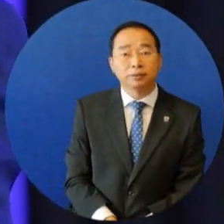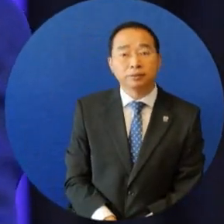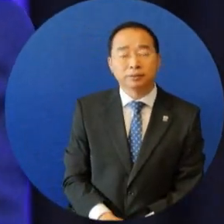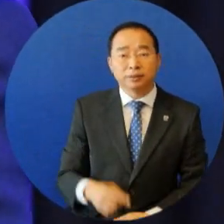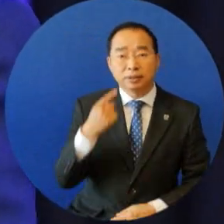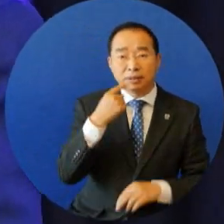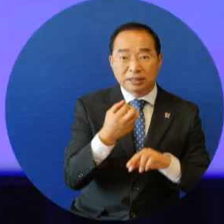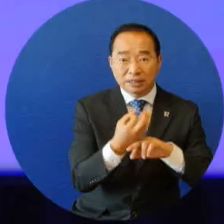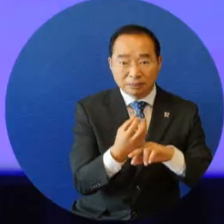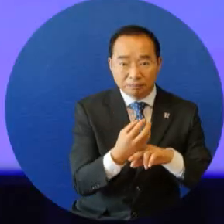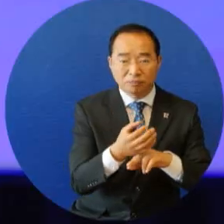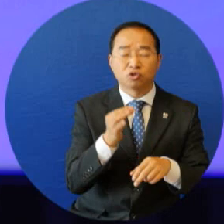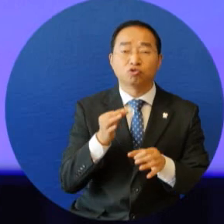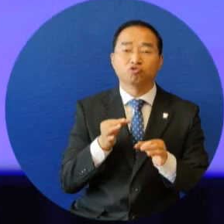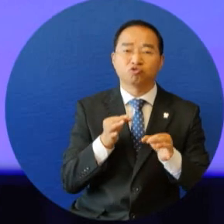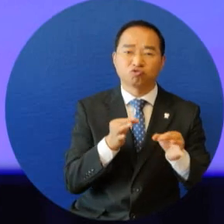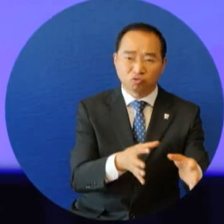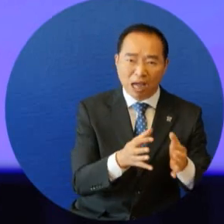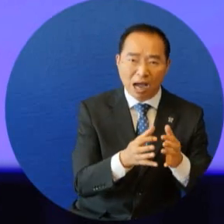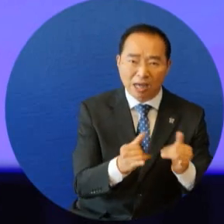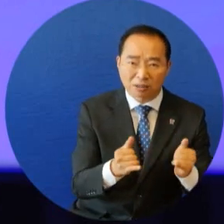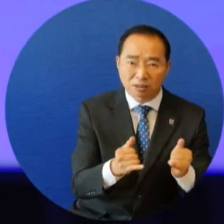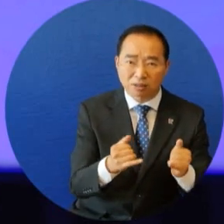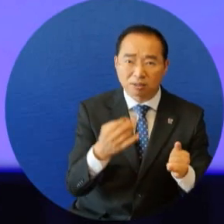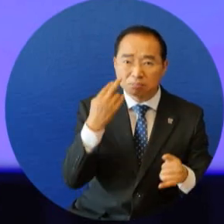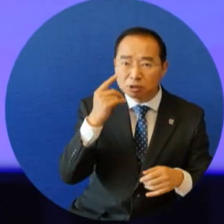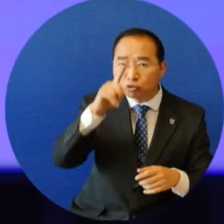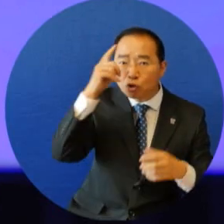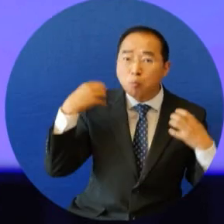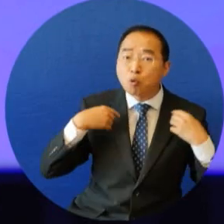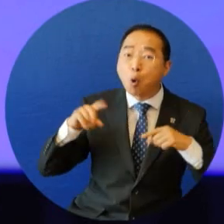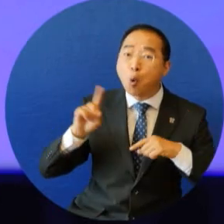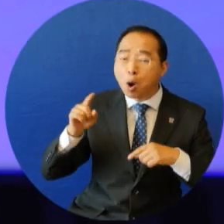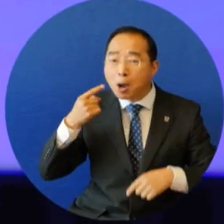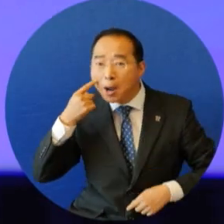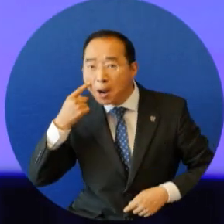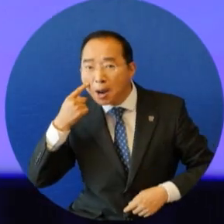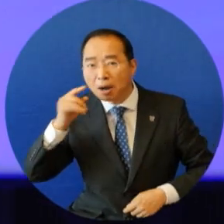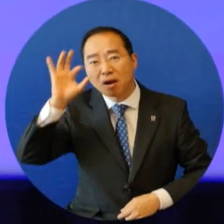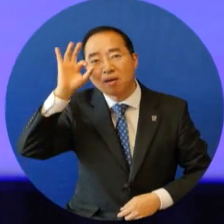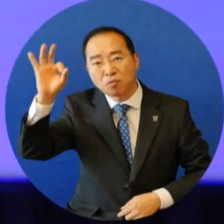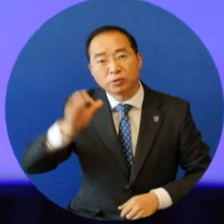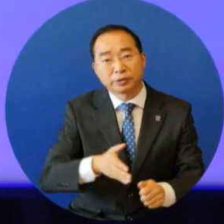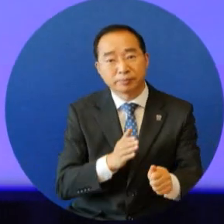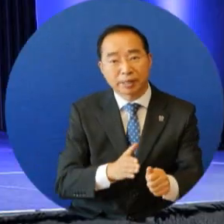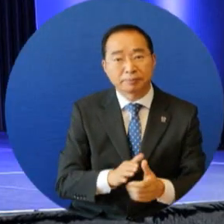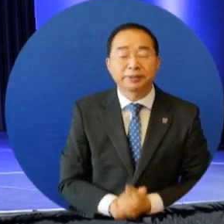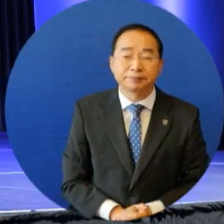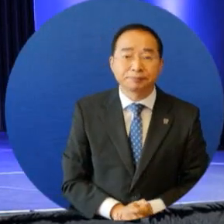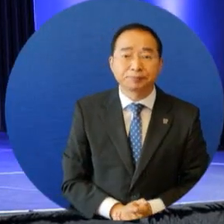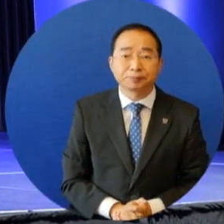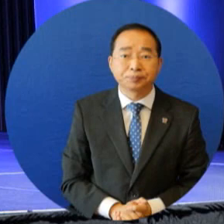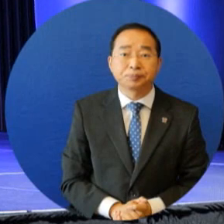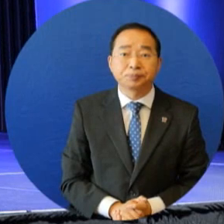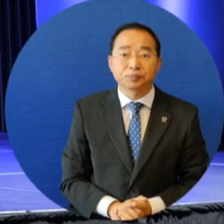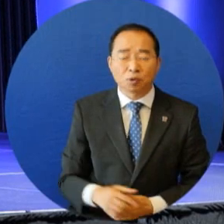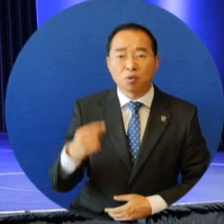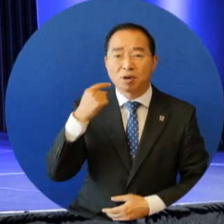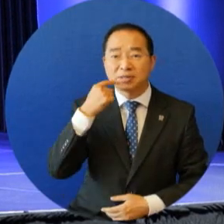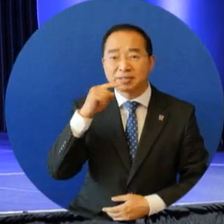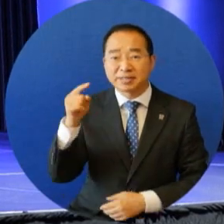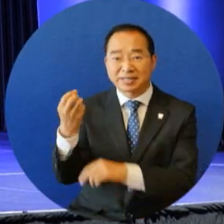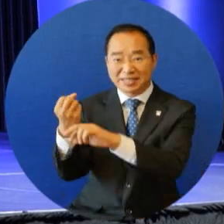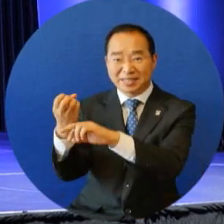이제 관심거리인데 금에 투자하시는 분들은 그런 건 이제 눈여겨봐 주시기 바랍니다. 또 하나 재미있는